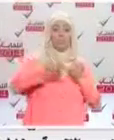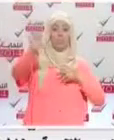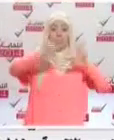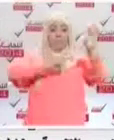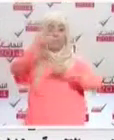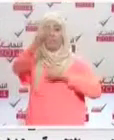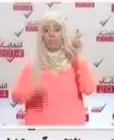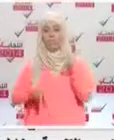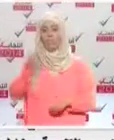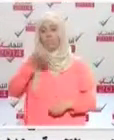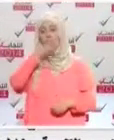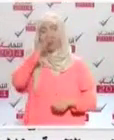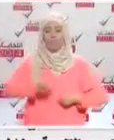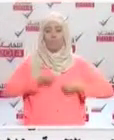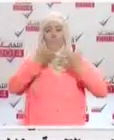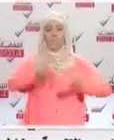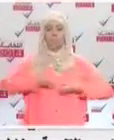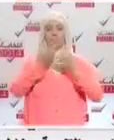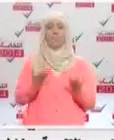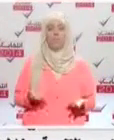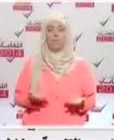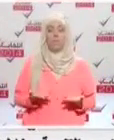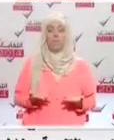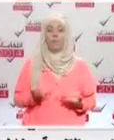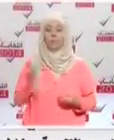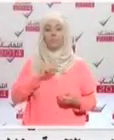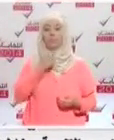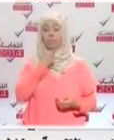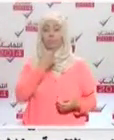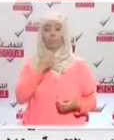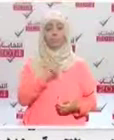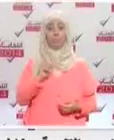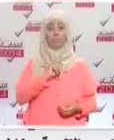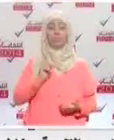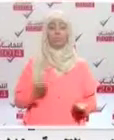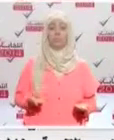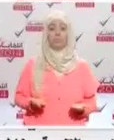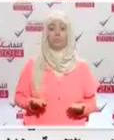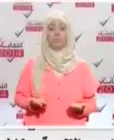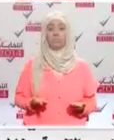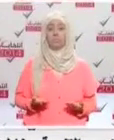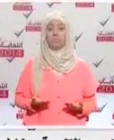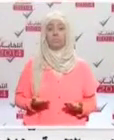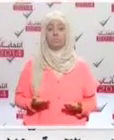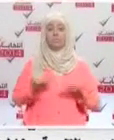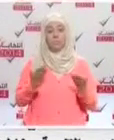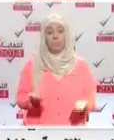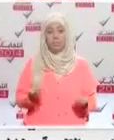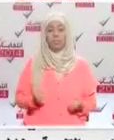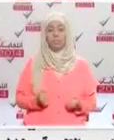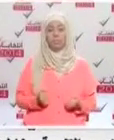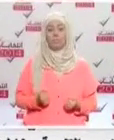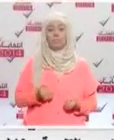نحكي في التلفزة، هذا بفضل الثورة، وهذا ماهوش سهل وماهوش معناتها أنا بورتي في وقت اللي كنا في وقت الاستبداد. دونك يظهر